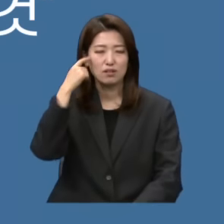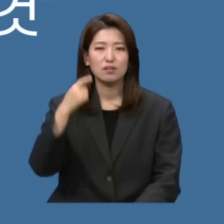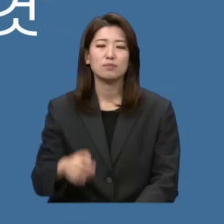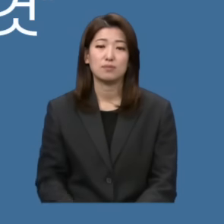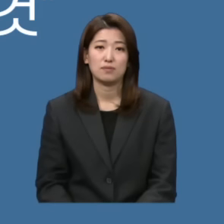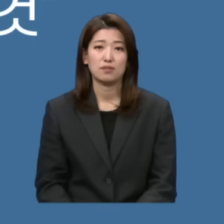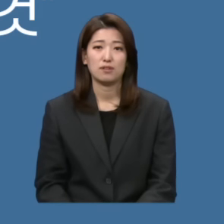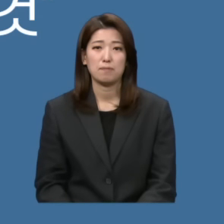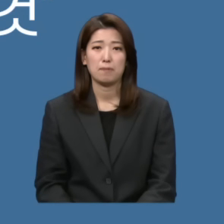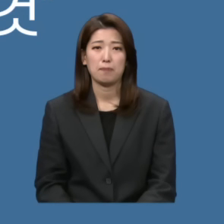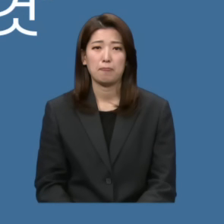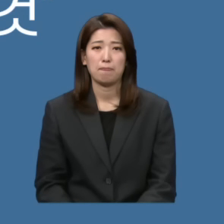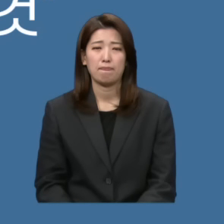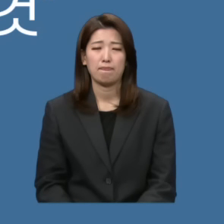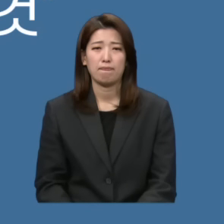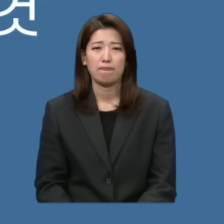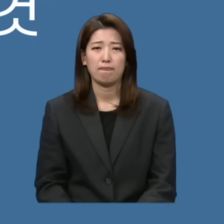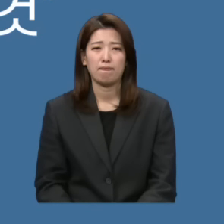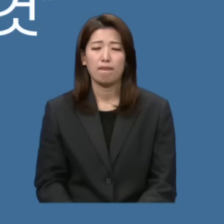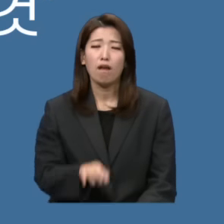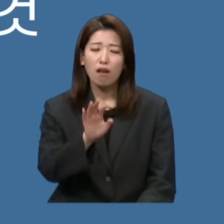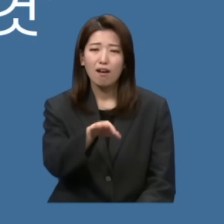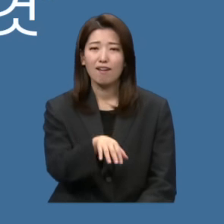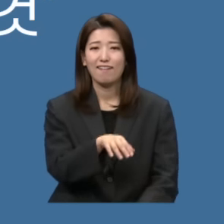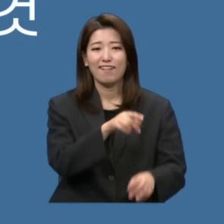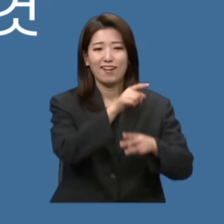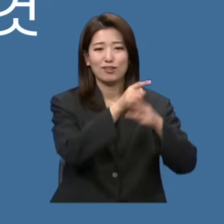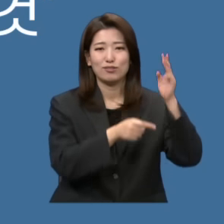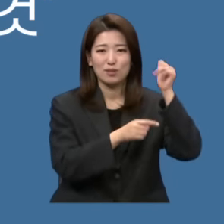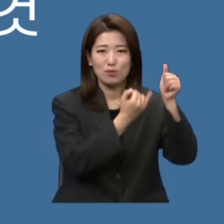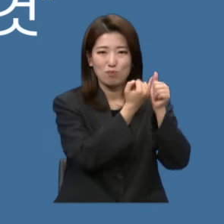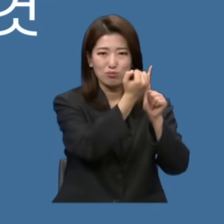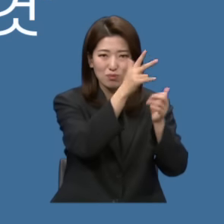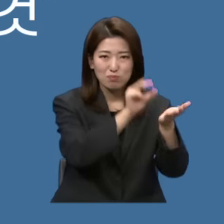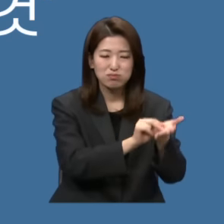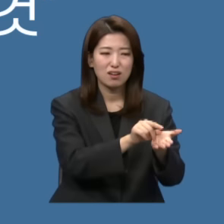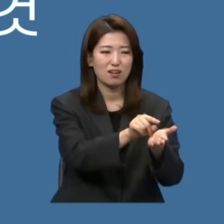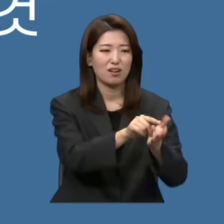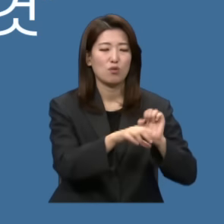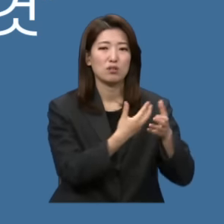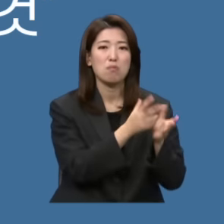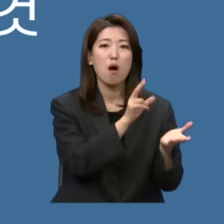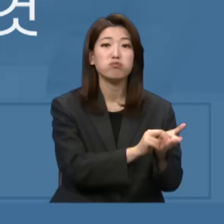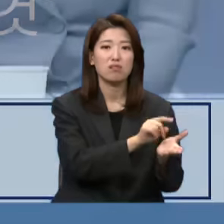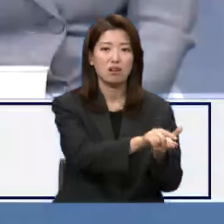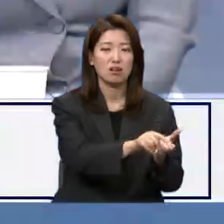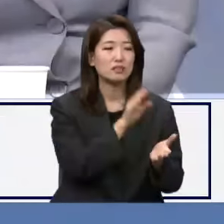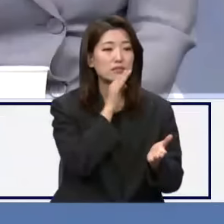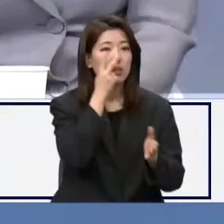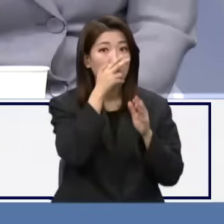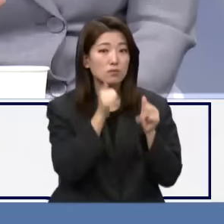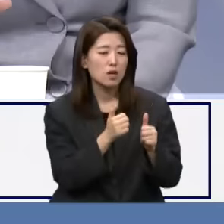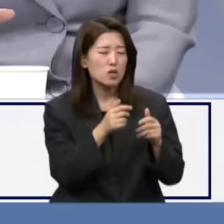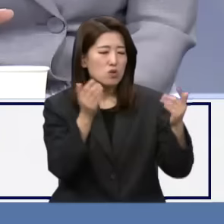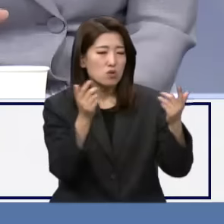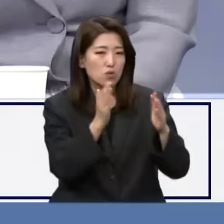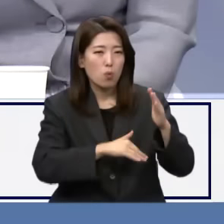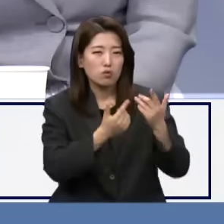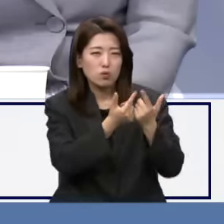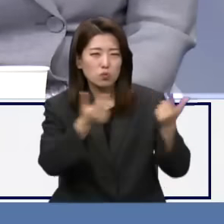바로 자당에 되고 있느냐 국민의 힘 여권에는 되고 있느냐 이런 부분에 대한 어떤 소구력이 분명히 지금 이런